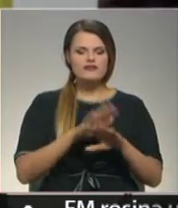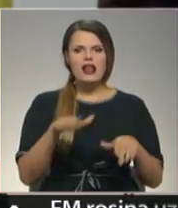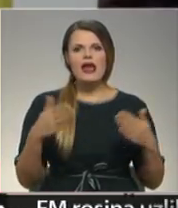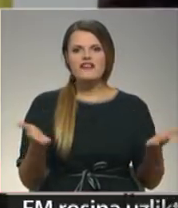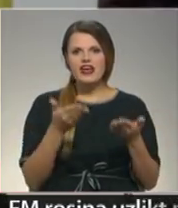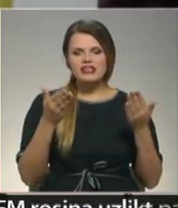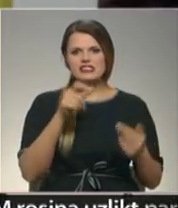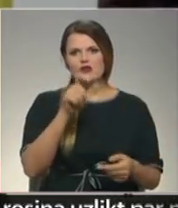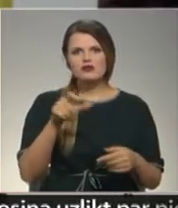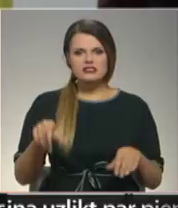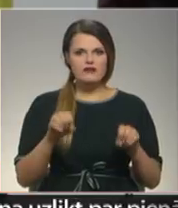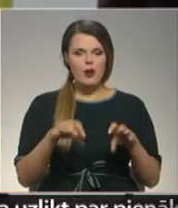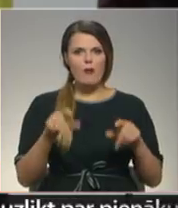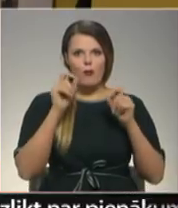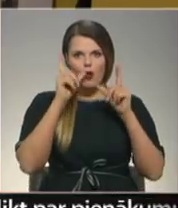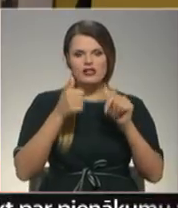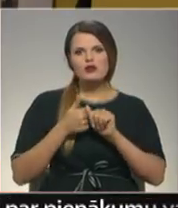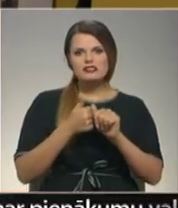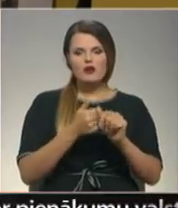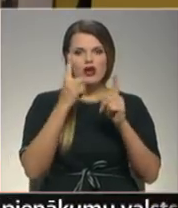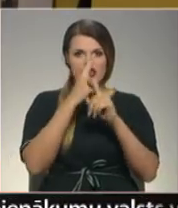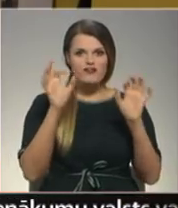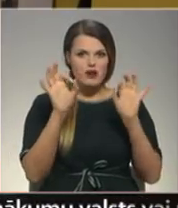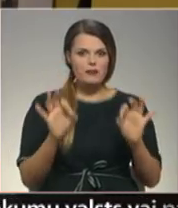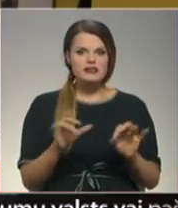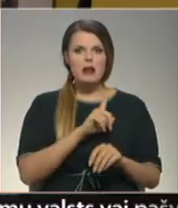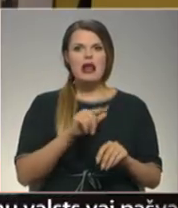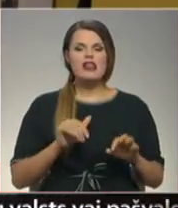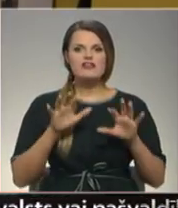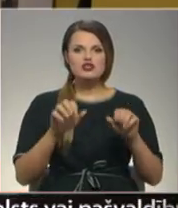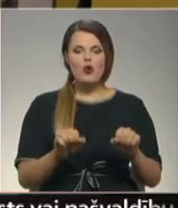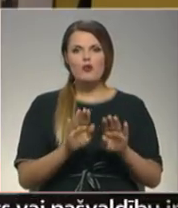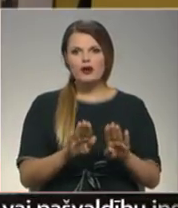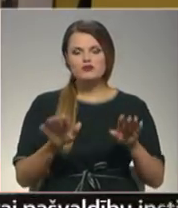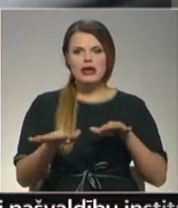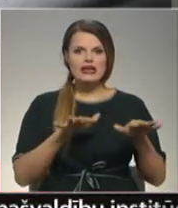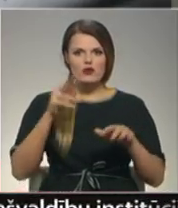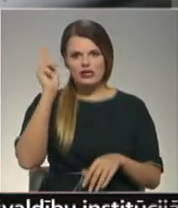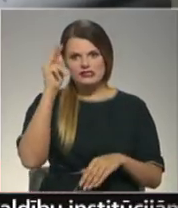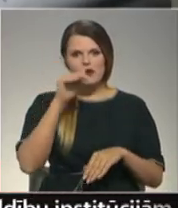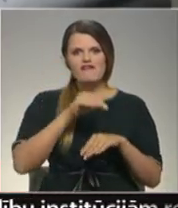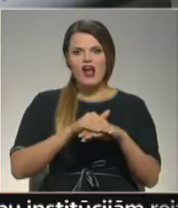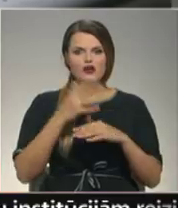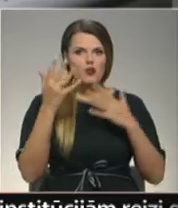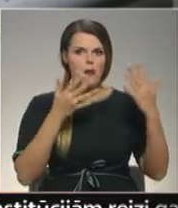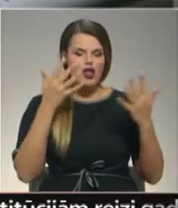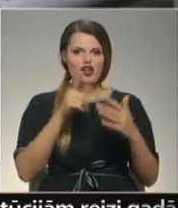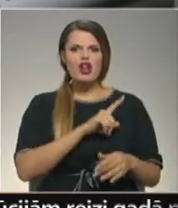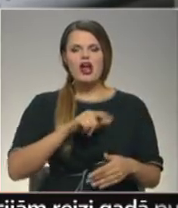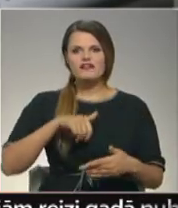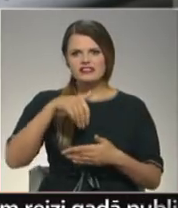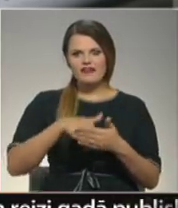veicinātu iedzīvotāju modrību sekot līdz informācijas patiesumam, Latvijas okupācijas muzejas Rendā rīkoja semināru fakti un maldināšana Latvijas